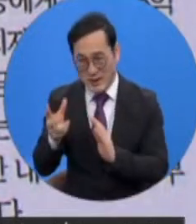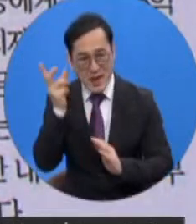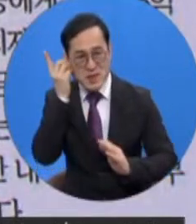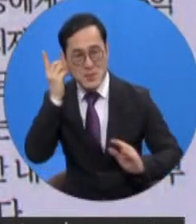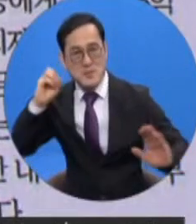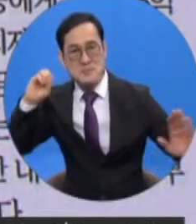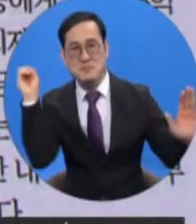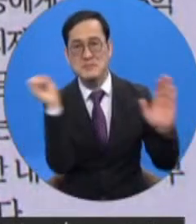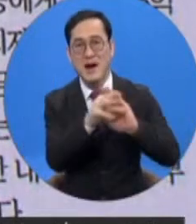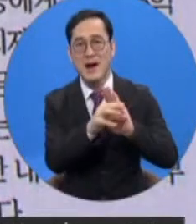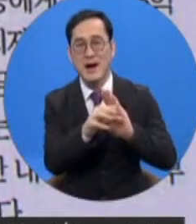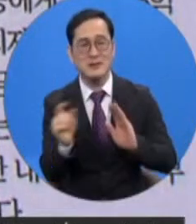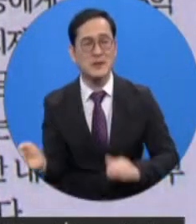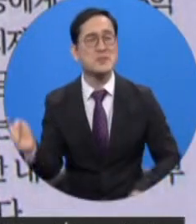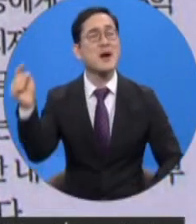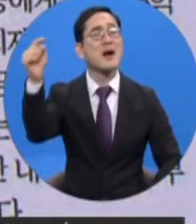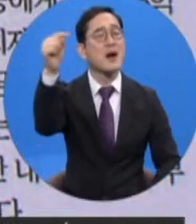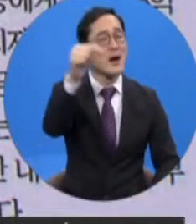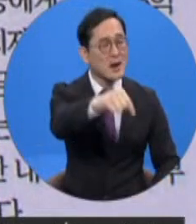지인이